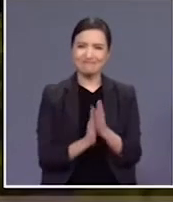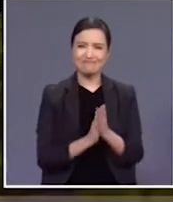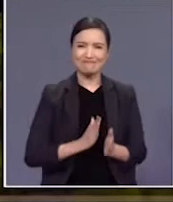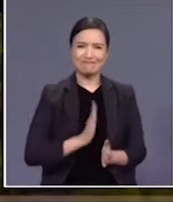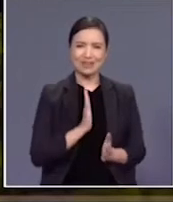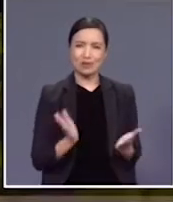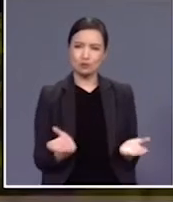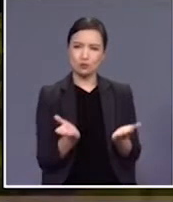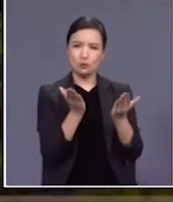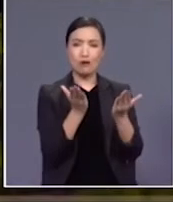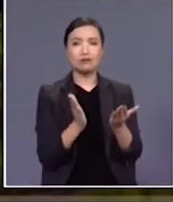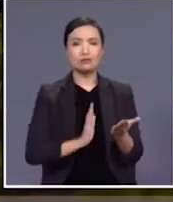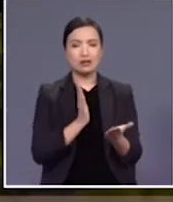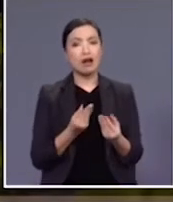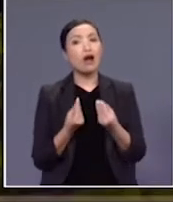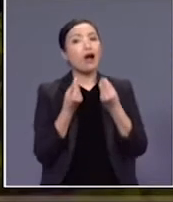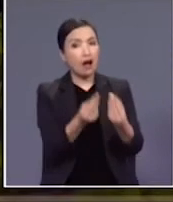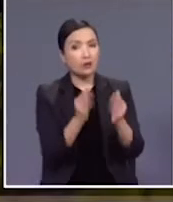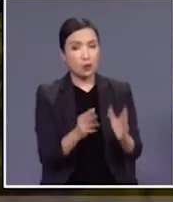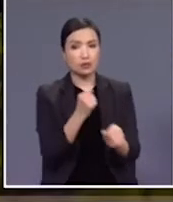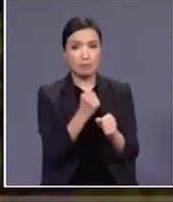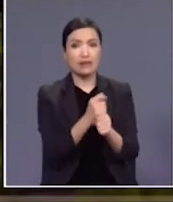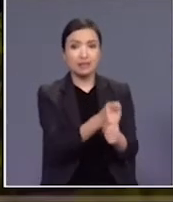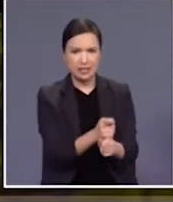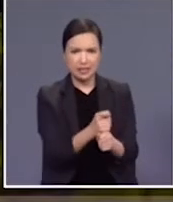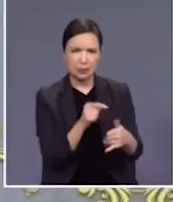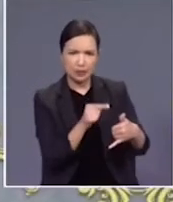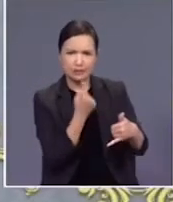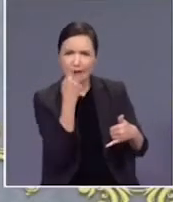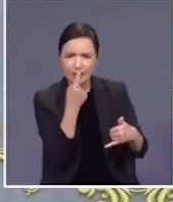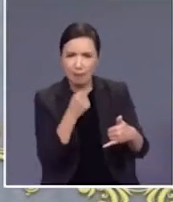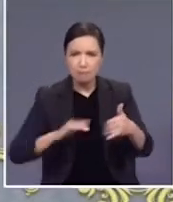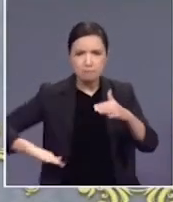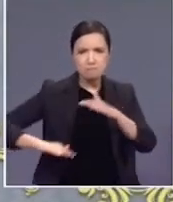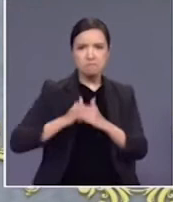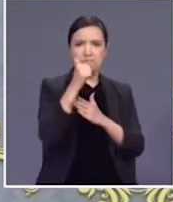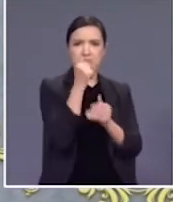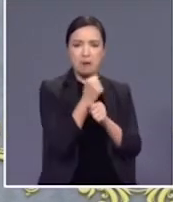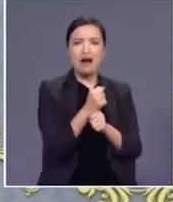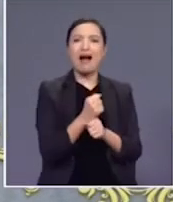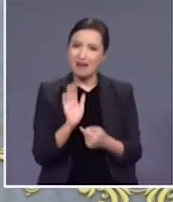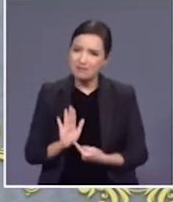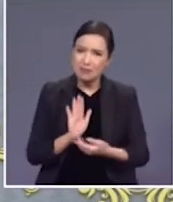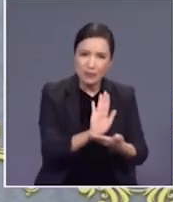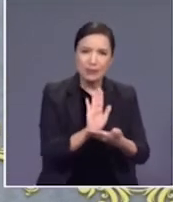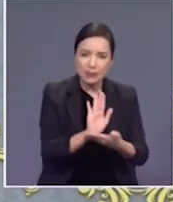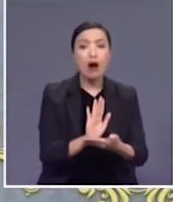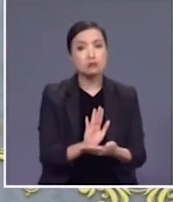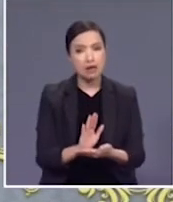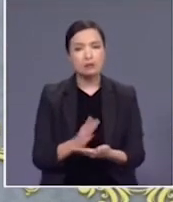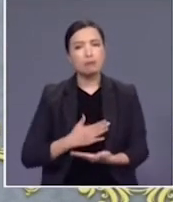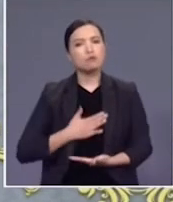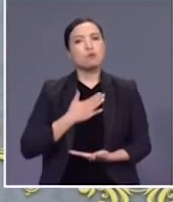และประกาศเกียรติคุณกับเกษตรกรที่ประสบความสำเร็จเพื่อเป็นการสร้างความภาคภูมิใจให้กับเกษตรกรที่มีความตั้งใจประกอบอ